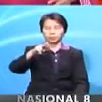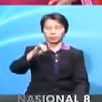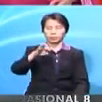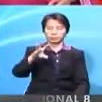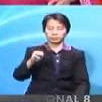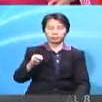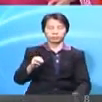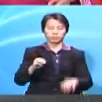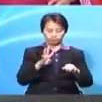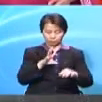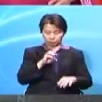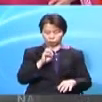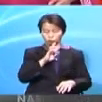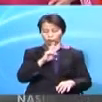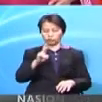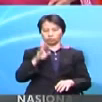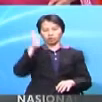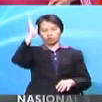40.000